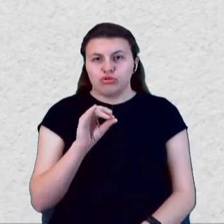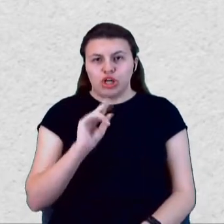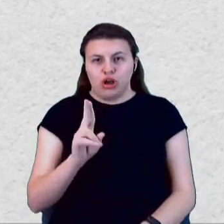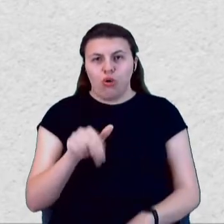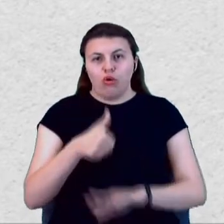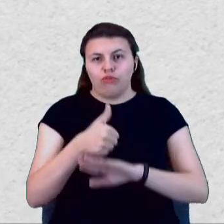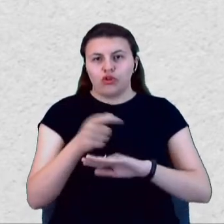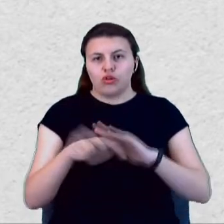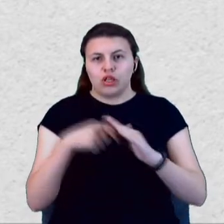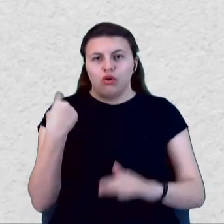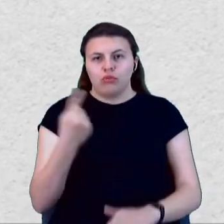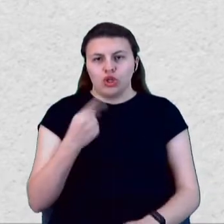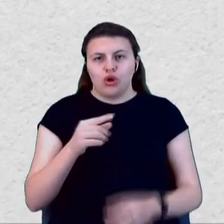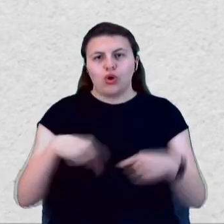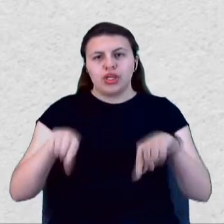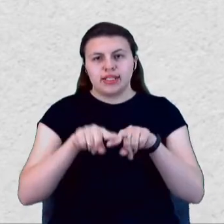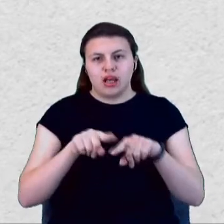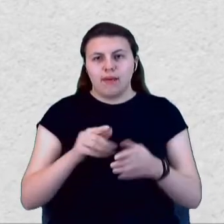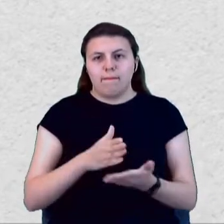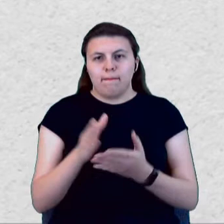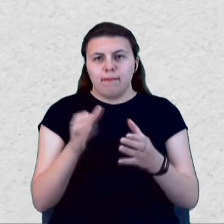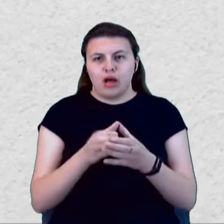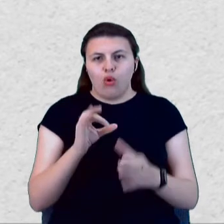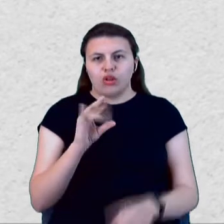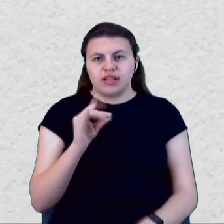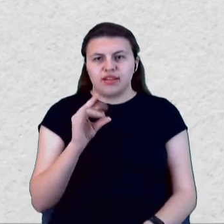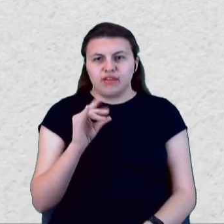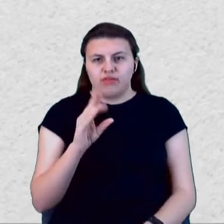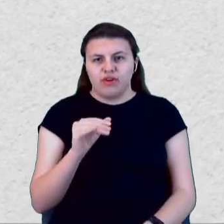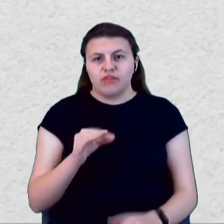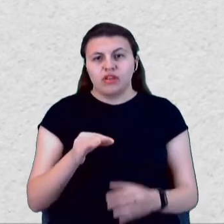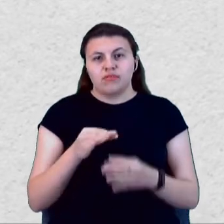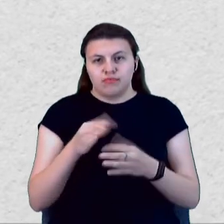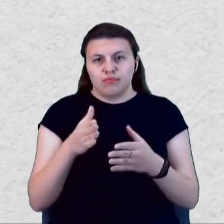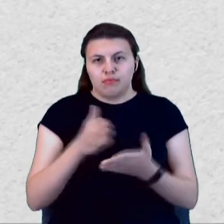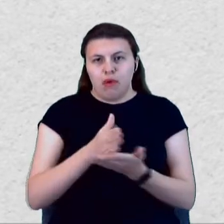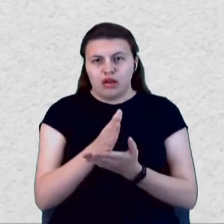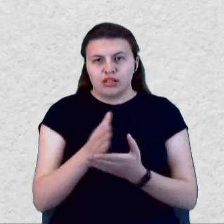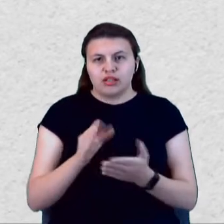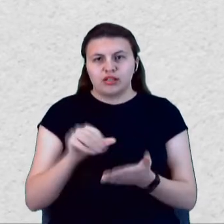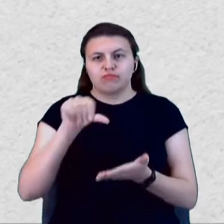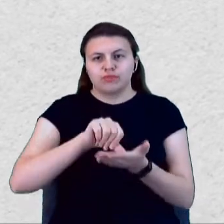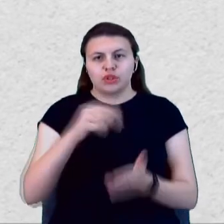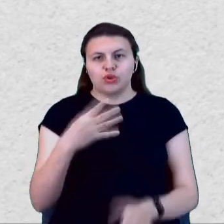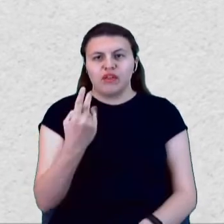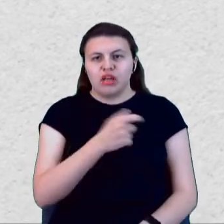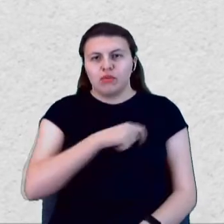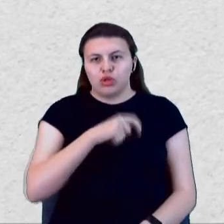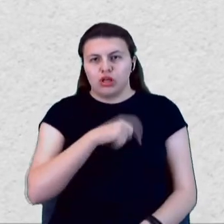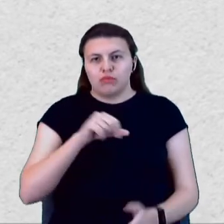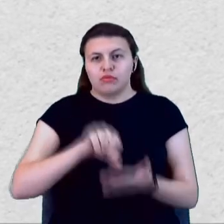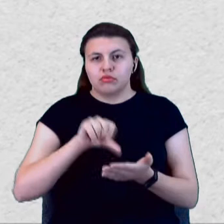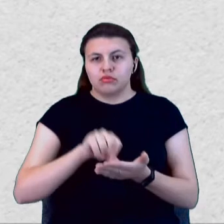Донецької обласної організації партії є Олег Недава. Від партії у міську раду балотуються 42 депутати. Серед них – представники